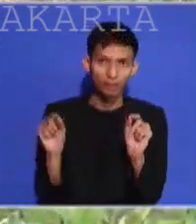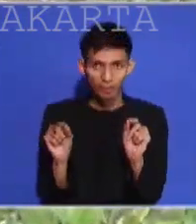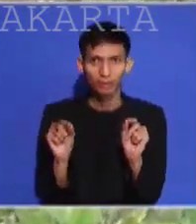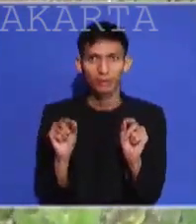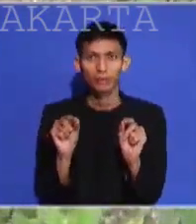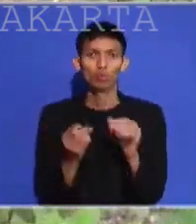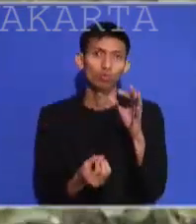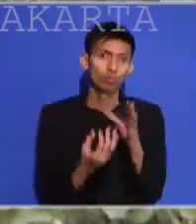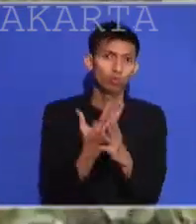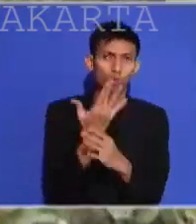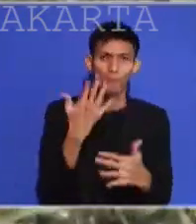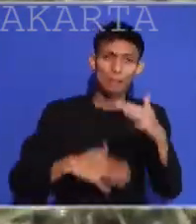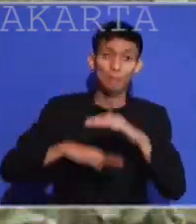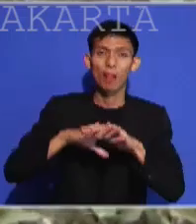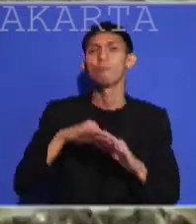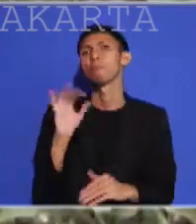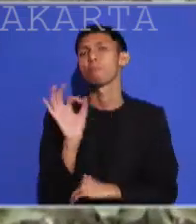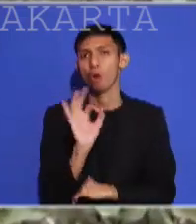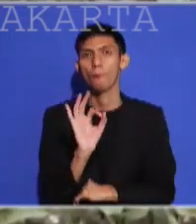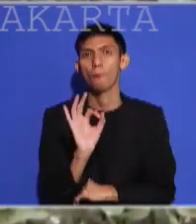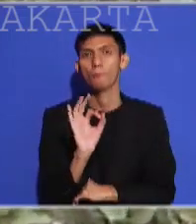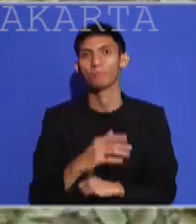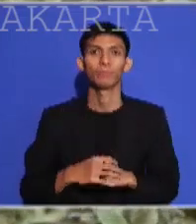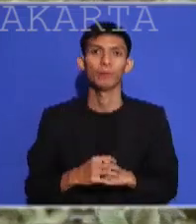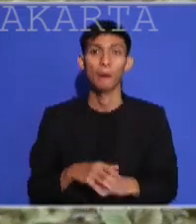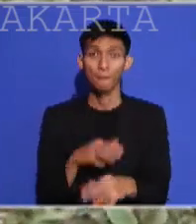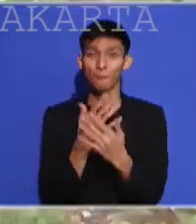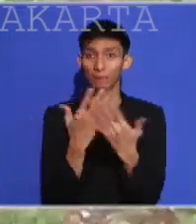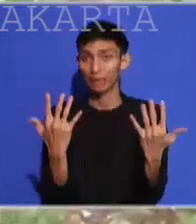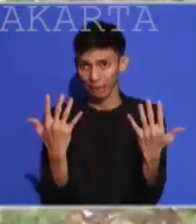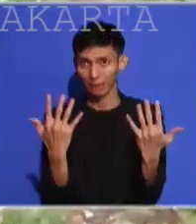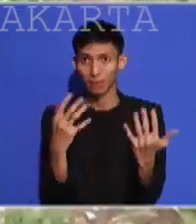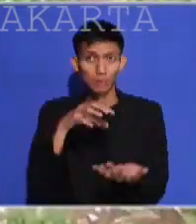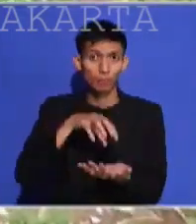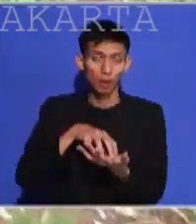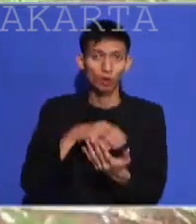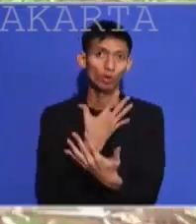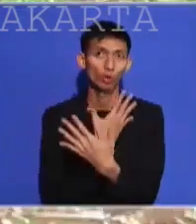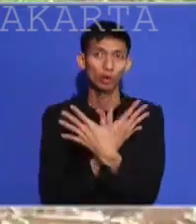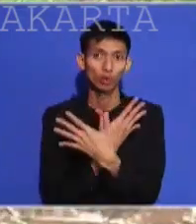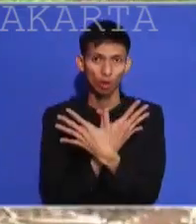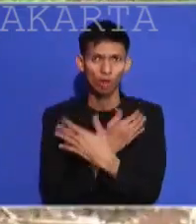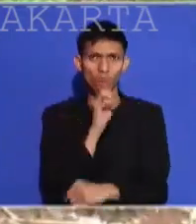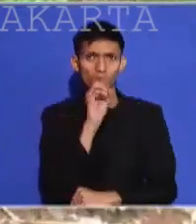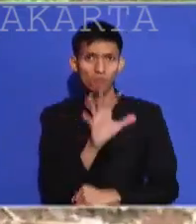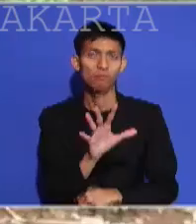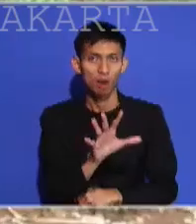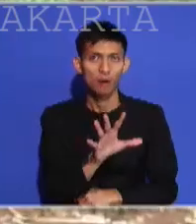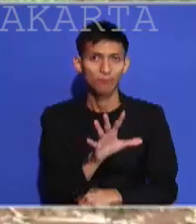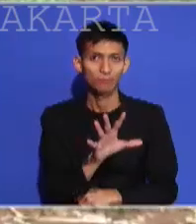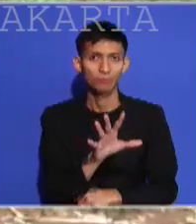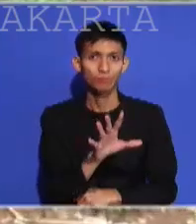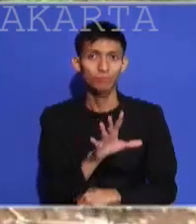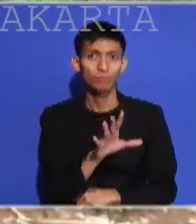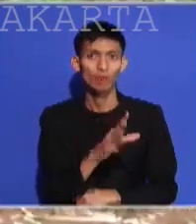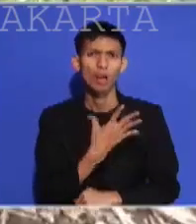kanthi maksimal. Ngatiem warga dusun Bengle Kalurahan Pucung Giri Subo ngakeni bilih piyambakipun nemai kapitunan